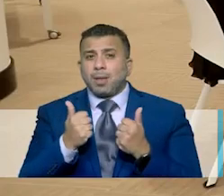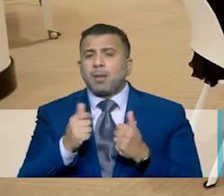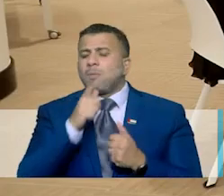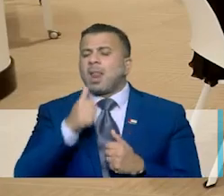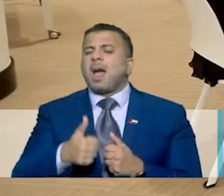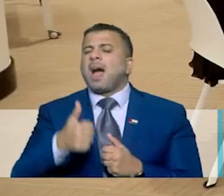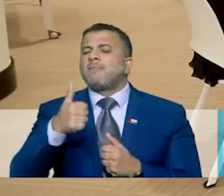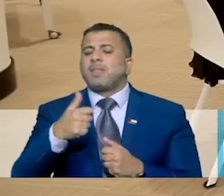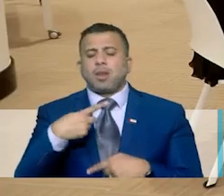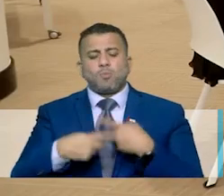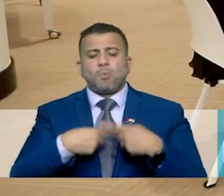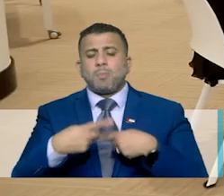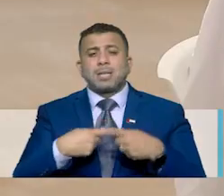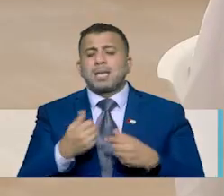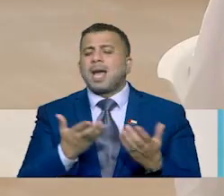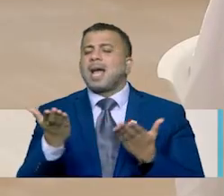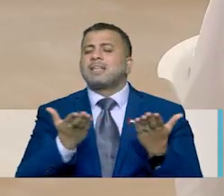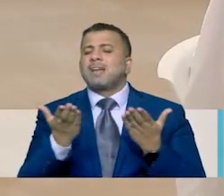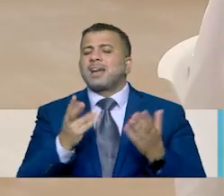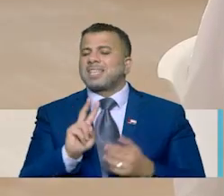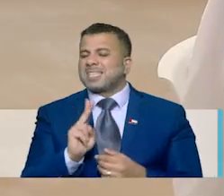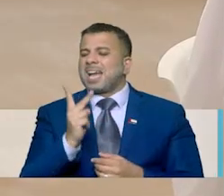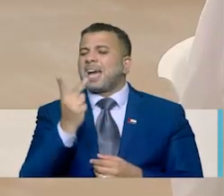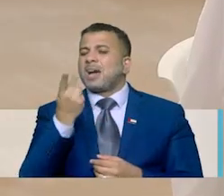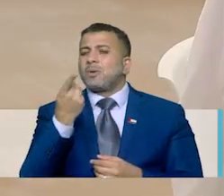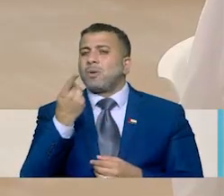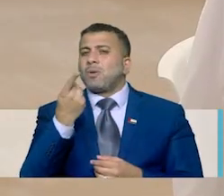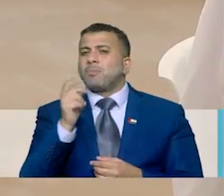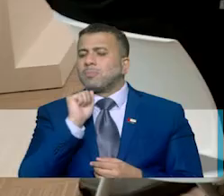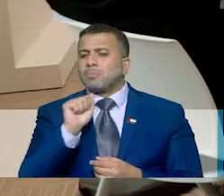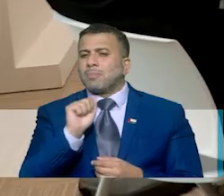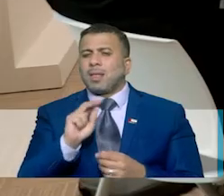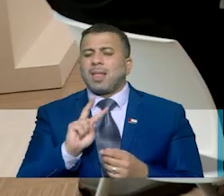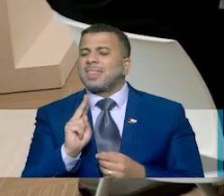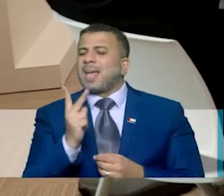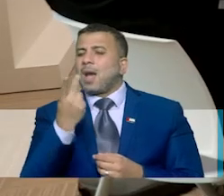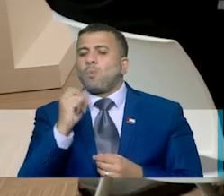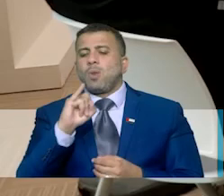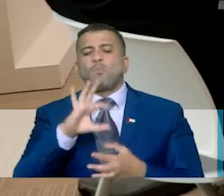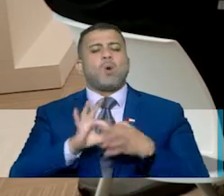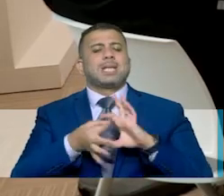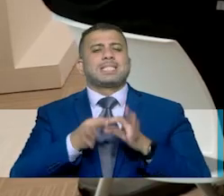وأفضل الممارسات في إدارة التغير والتحول المؤسسي.